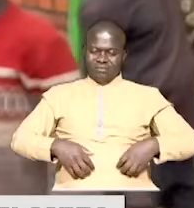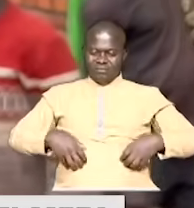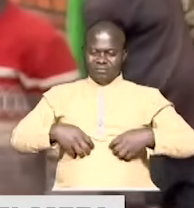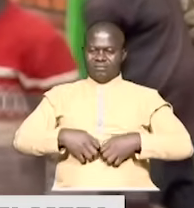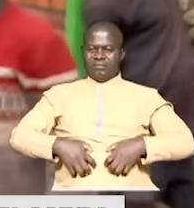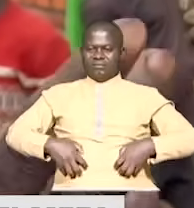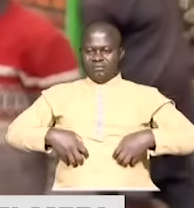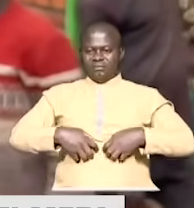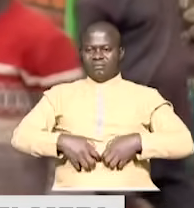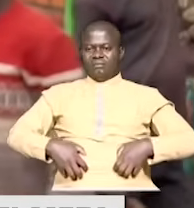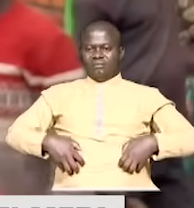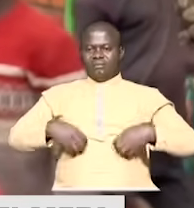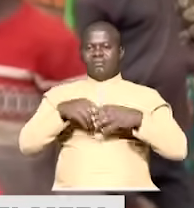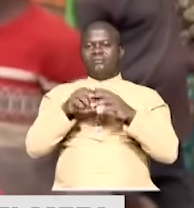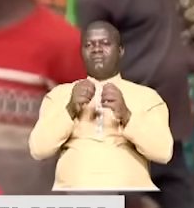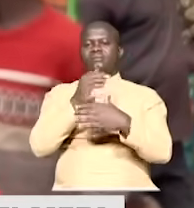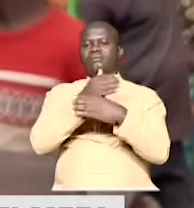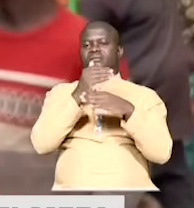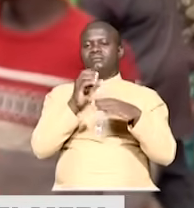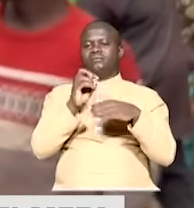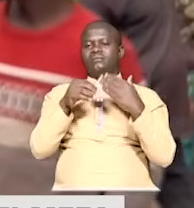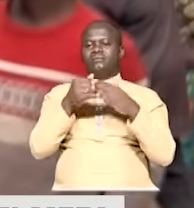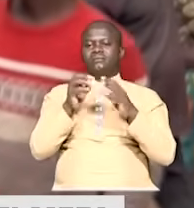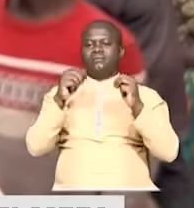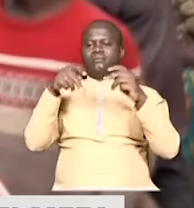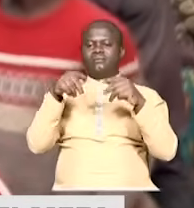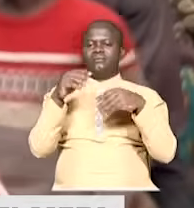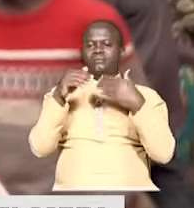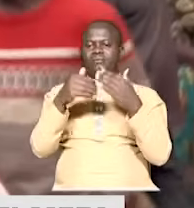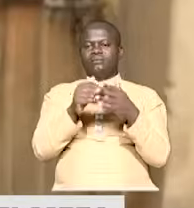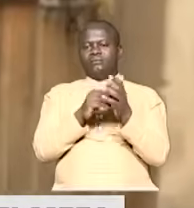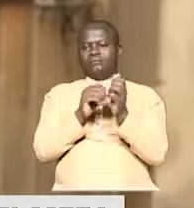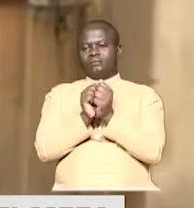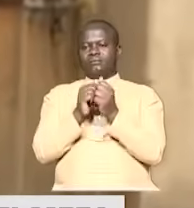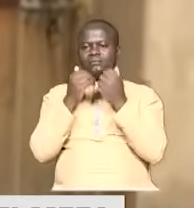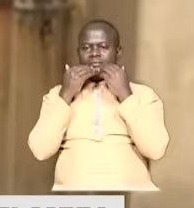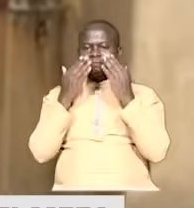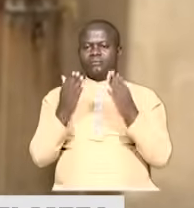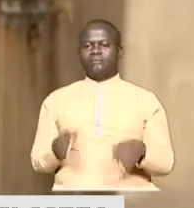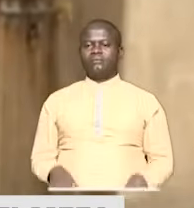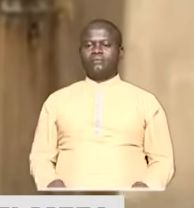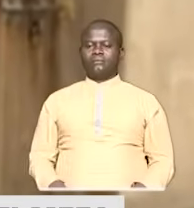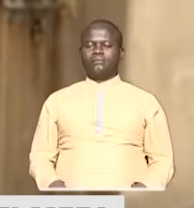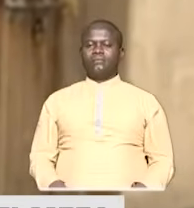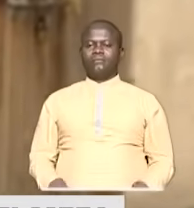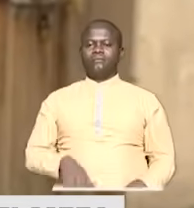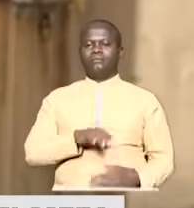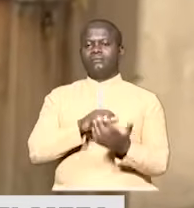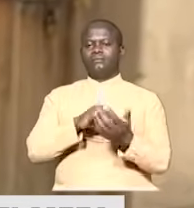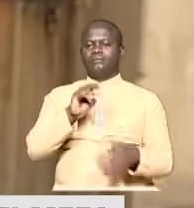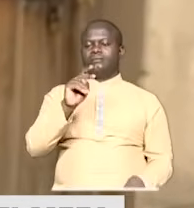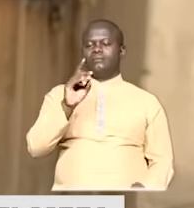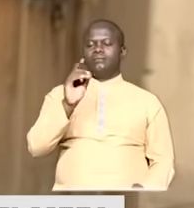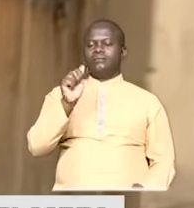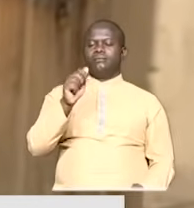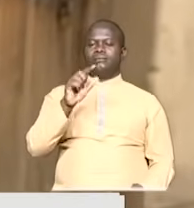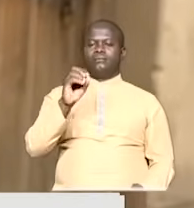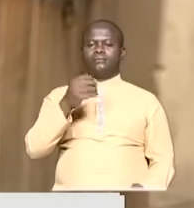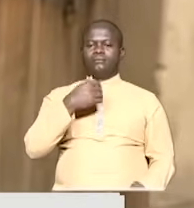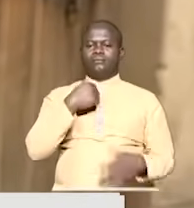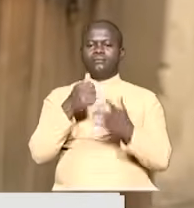ntabwo azaba minisitiri nango ntabwo azaba depite nango ntabwo azaba iki. Iki kigo cya Ndago dufite